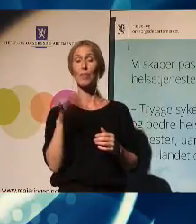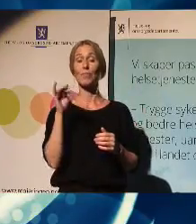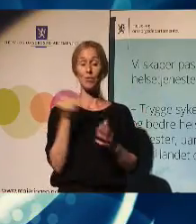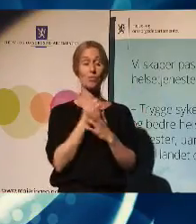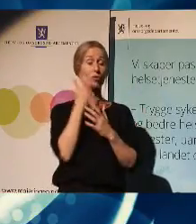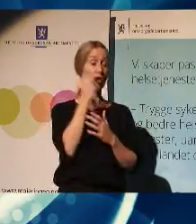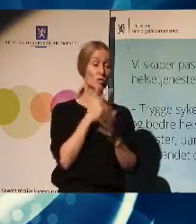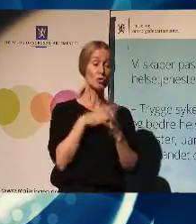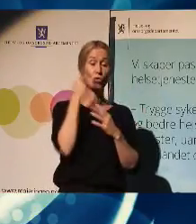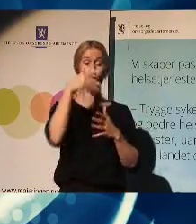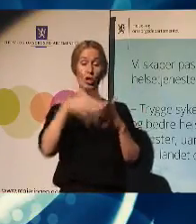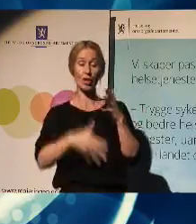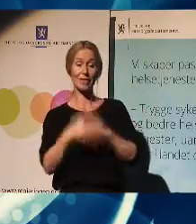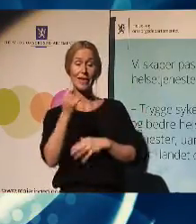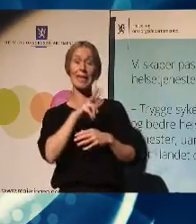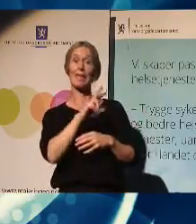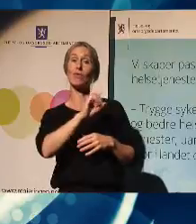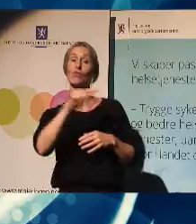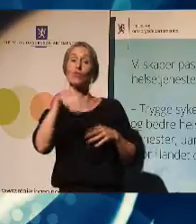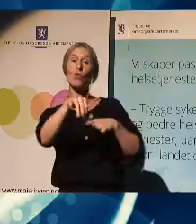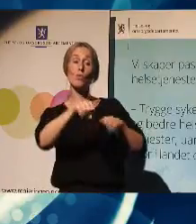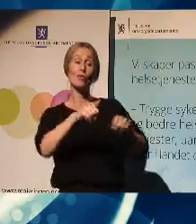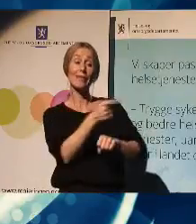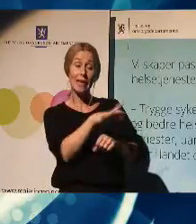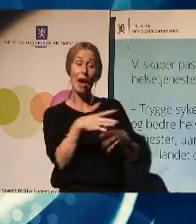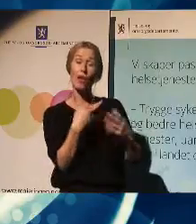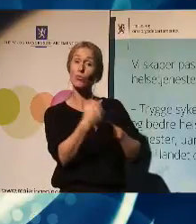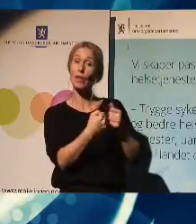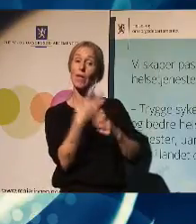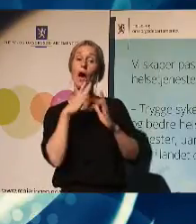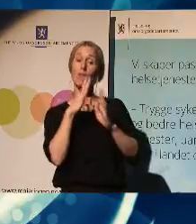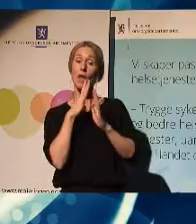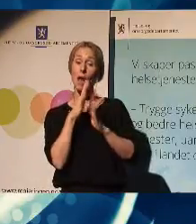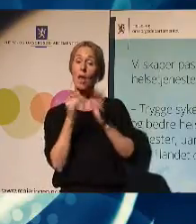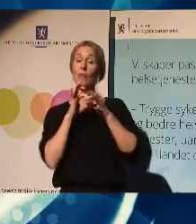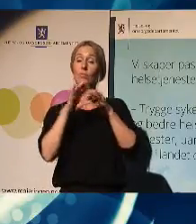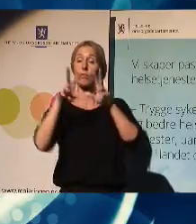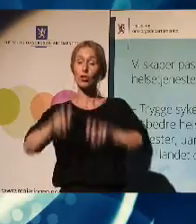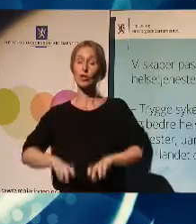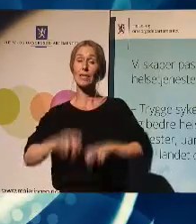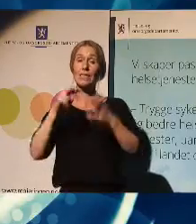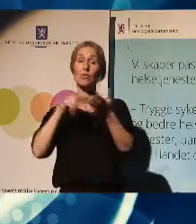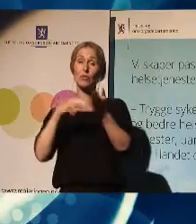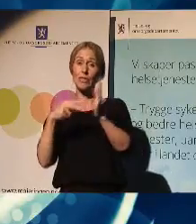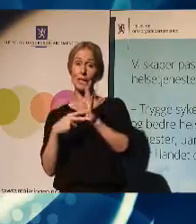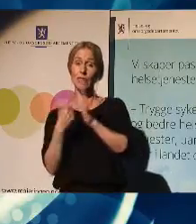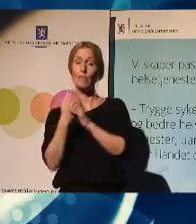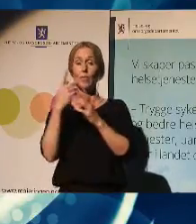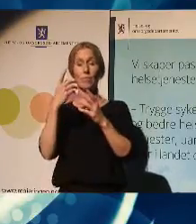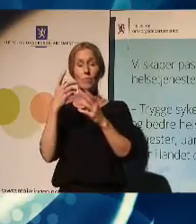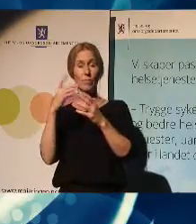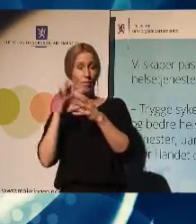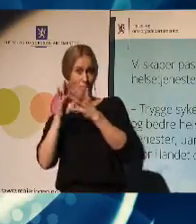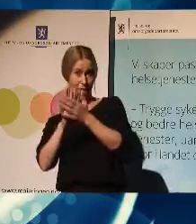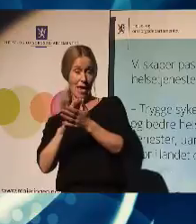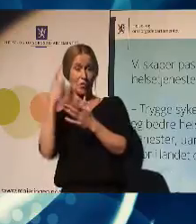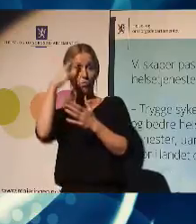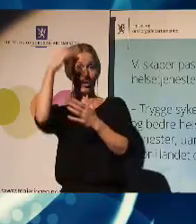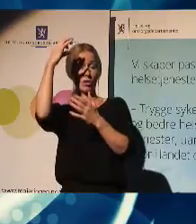og psykiatritjenesten vår kommune har inngått en avtale om et forskningsprosjekt med kompetansesenter for